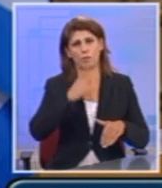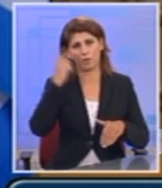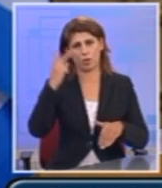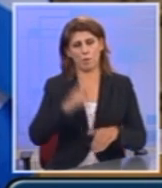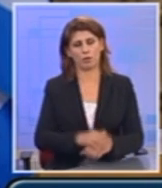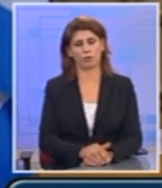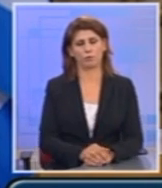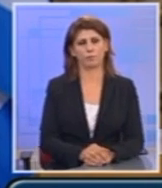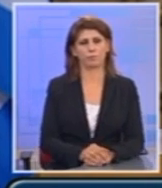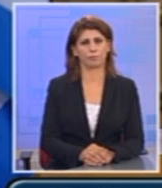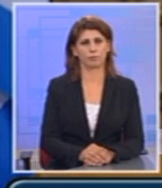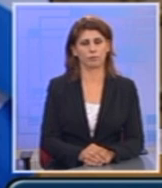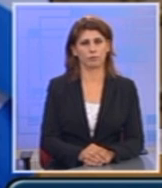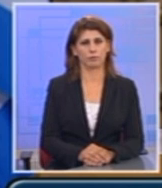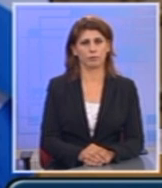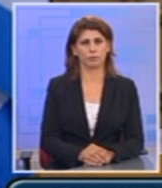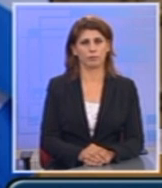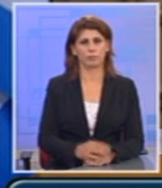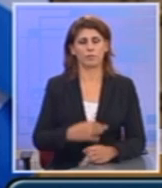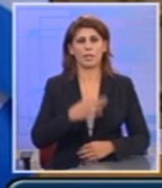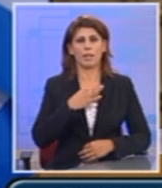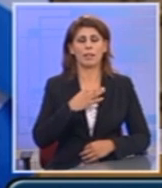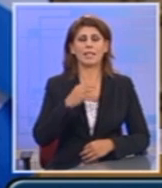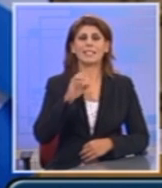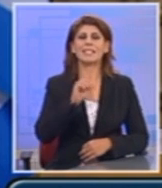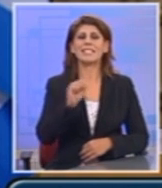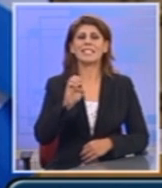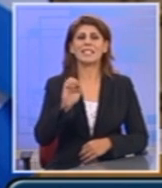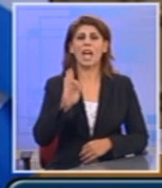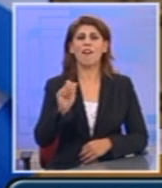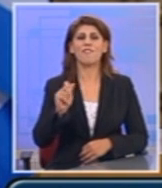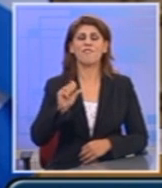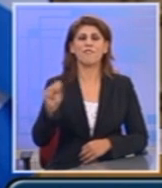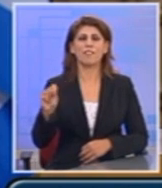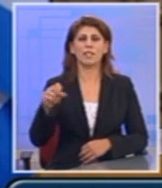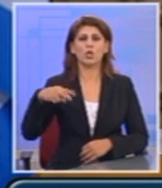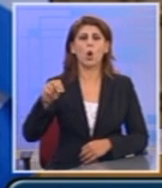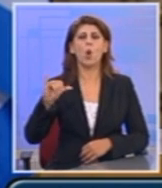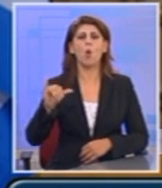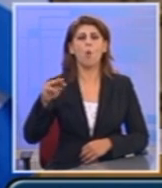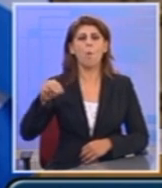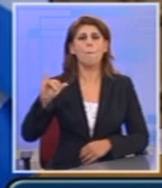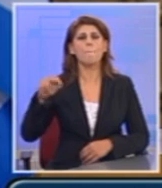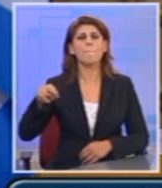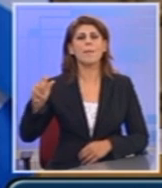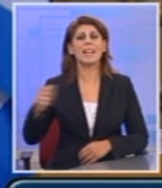δικαιωμάτων ο κύριος σφας λούμινα ο καθηγητής σφας λούμινα